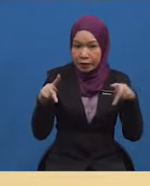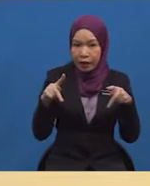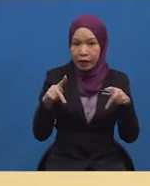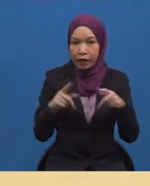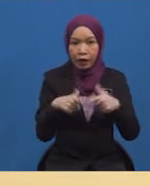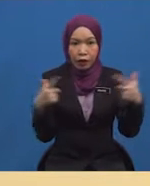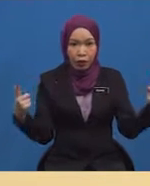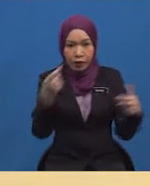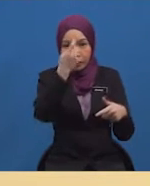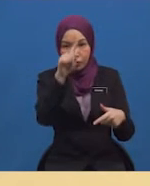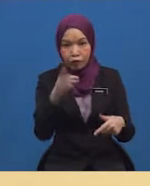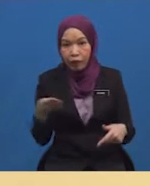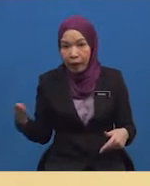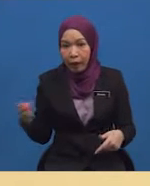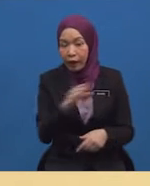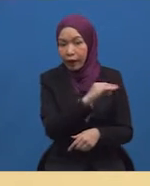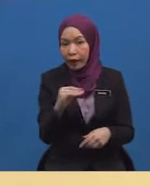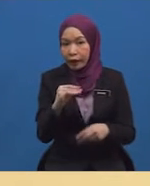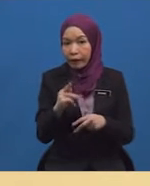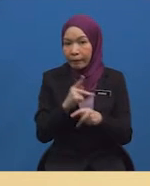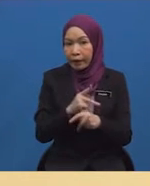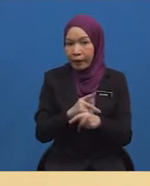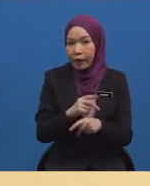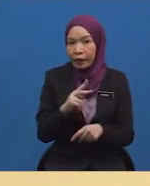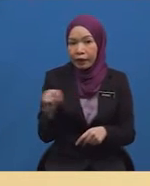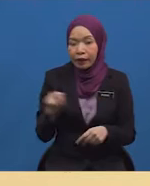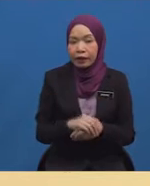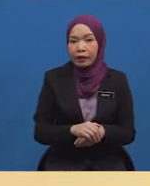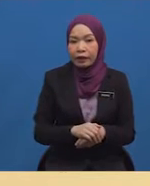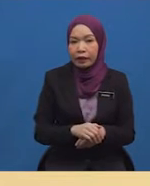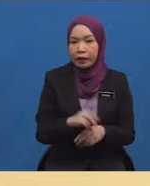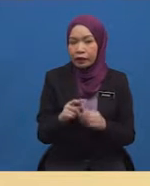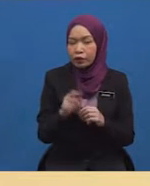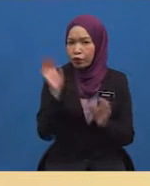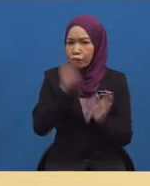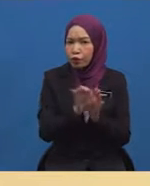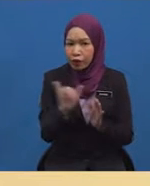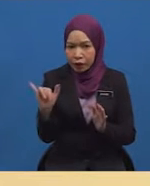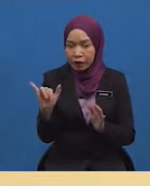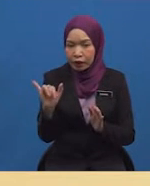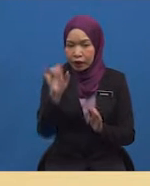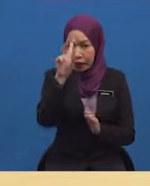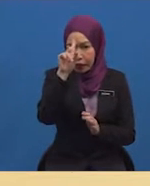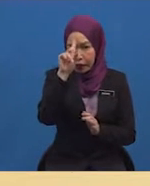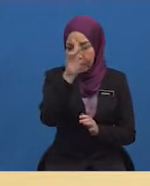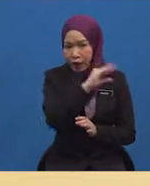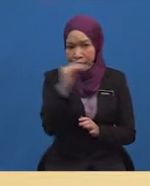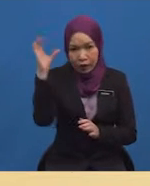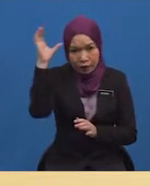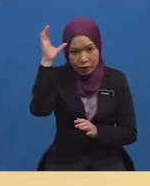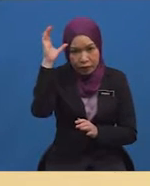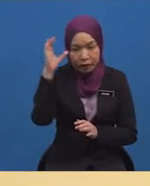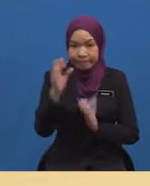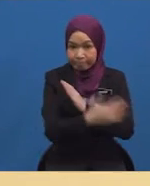barangan serta perkhidmatan dalam negara seperti di negara India dan China. Selain dari itu,